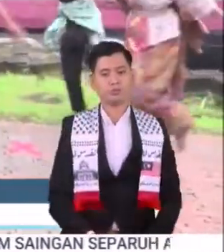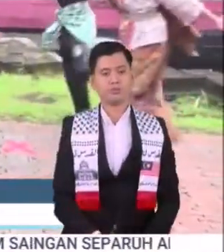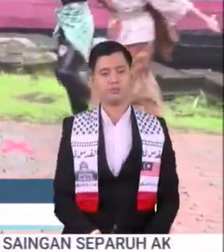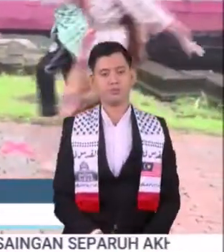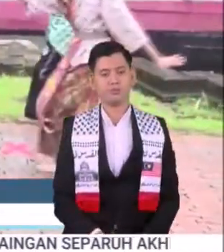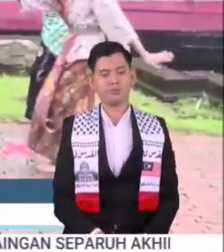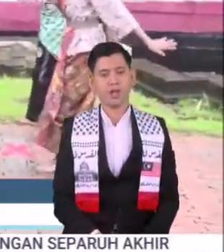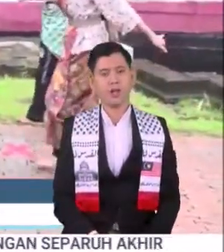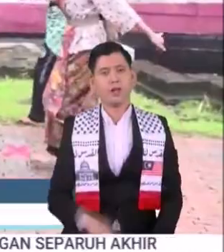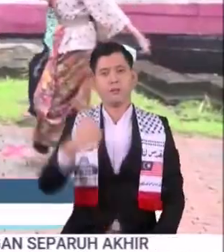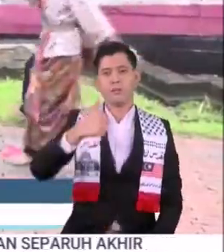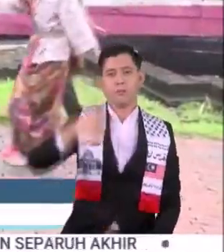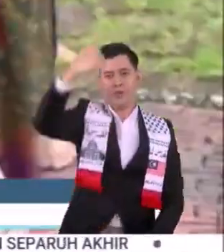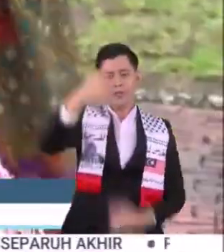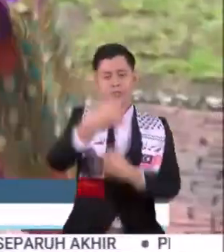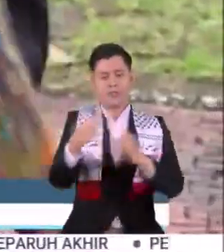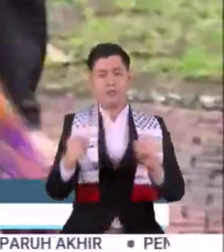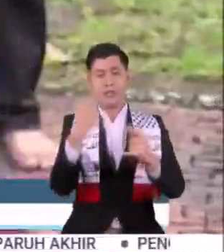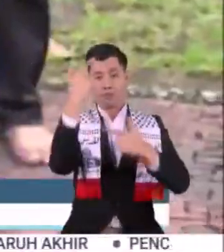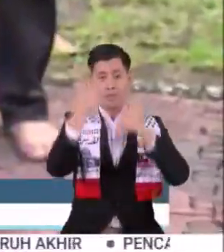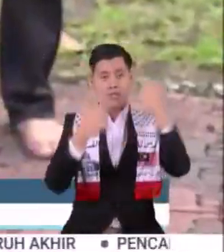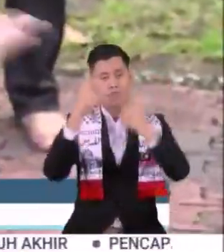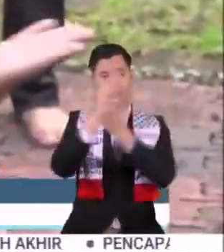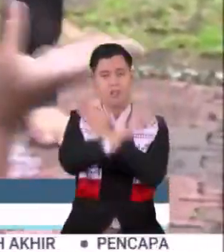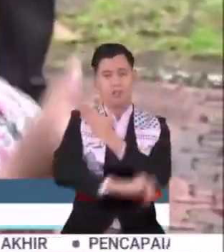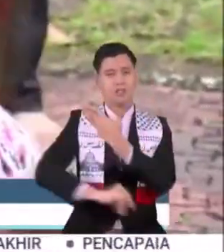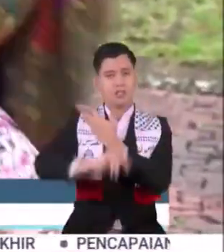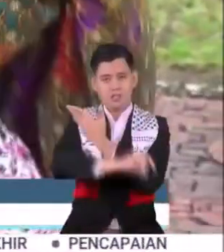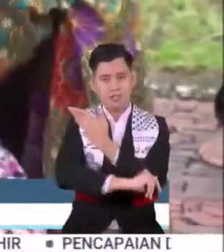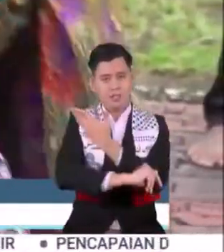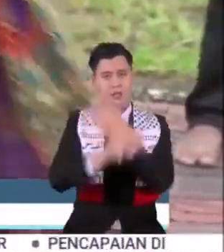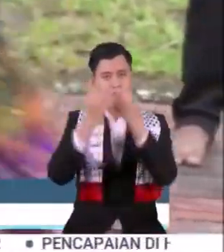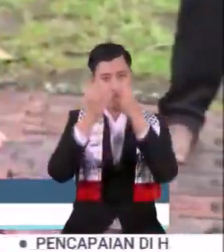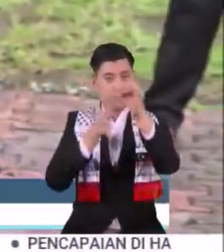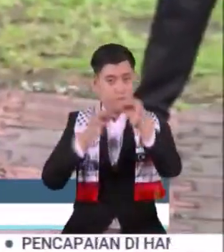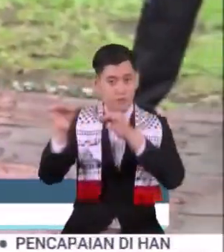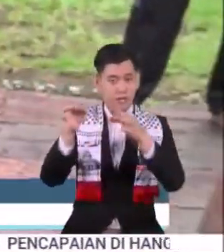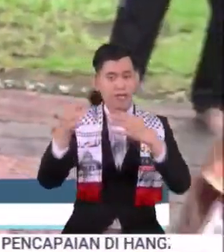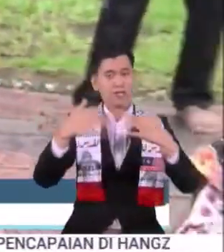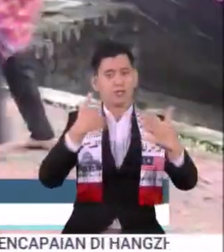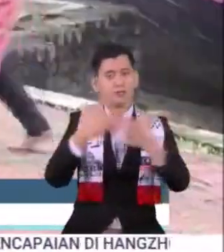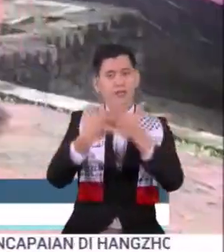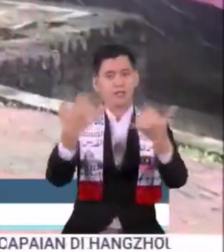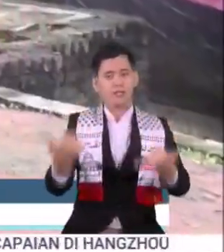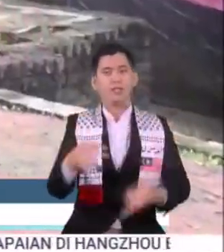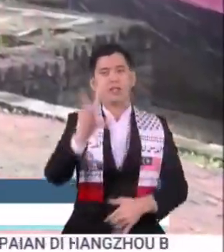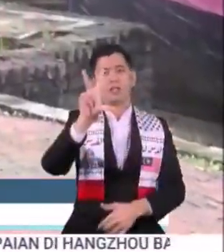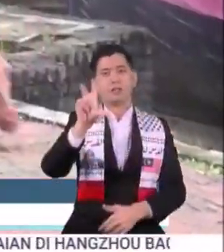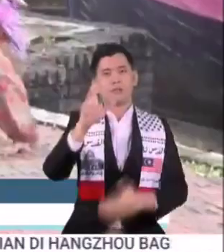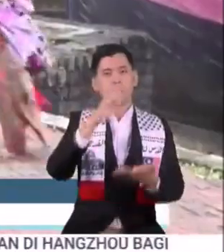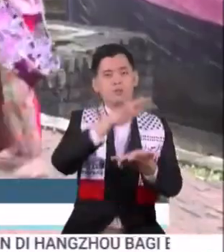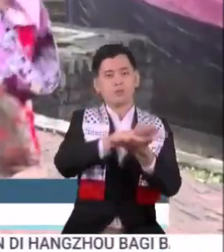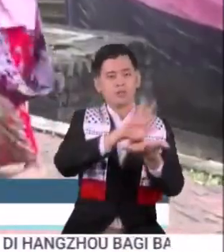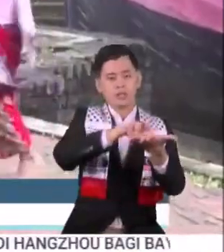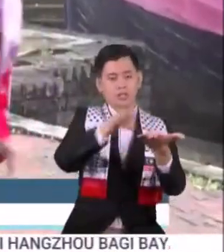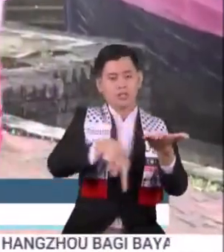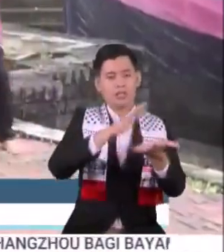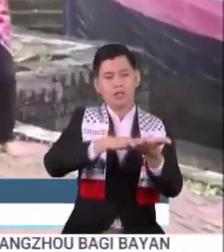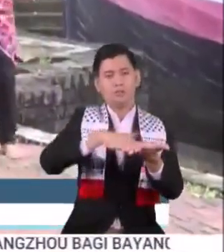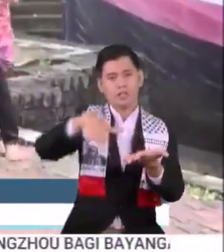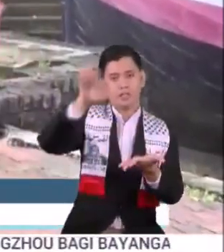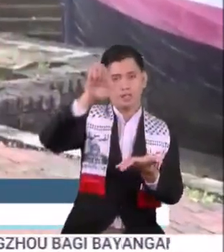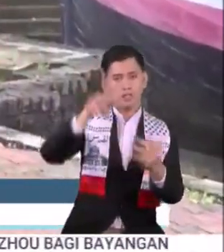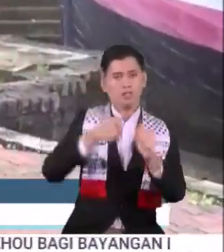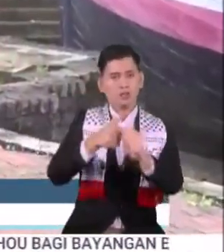diperluaskan pengarah jabatan pelancongan negeri Ahmad Rizwan Abdul Rahman berkata setakat ini 30 buah sekolah rendah dan menengah mengikuti program